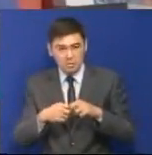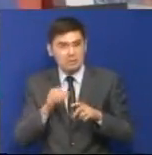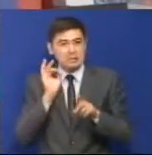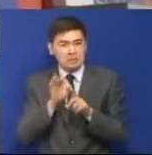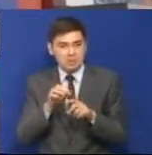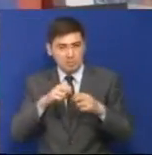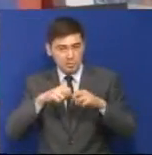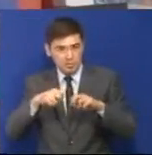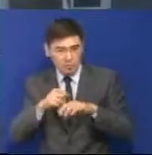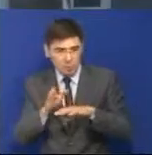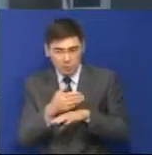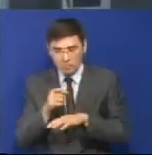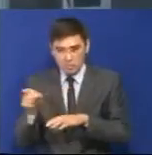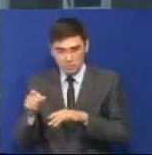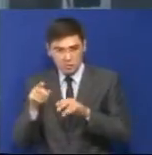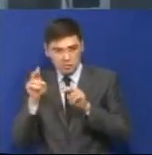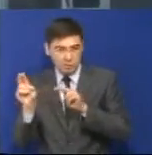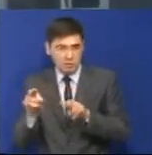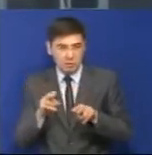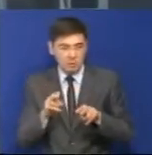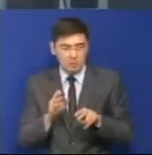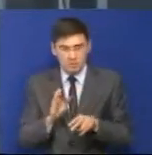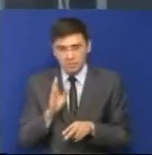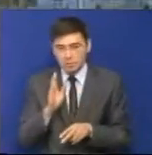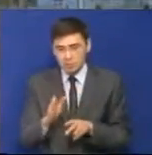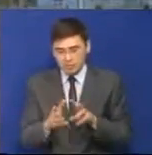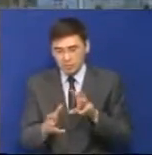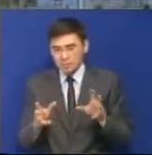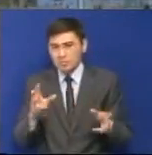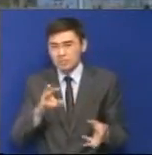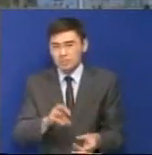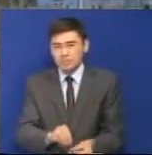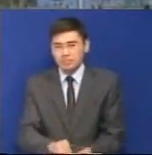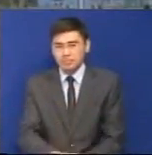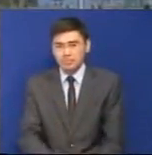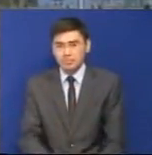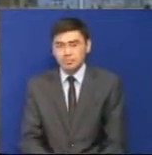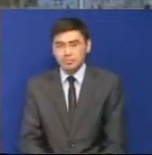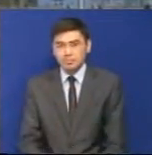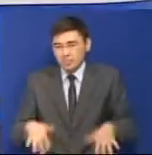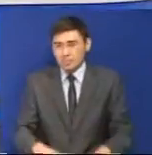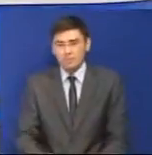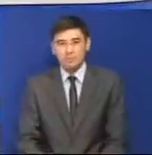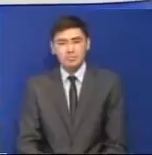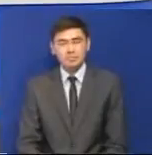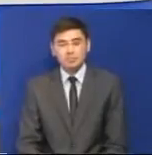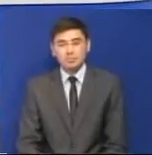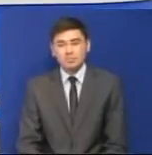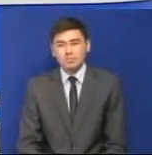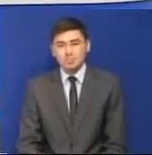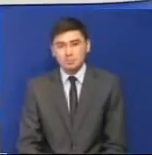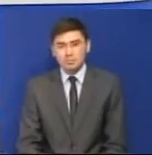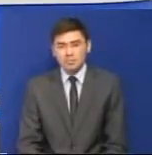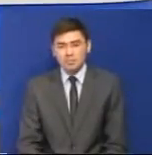нәтижелері қорытындыланатын болады. Эльмира Жүсінбекқызы, Самат Секенов, Ернұр Қалелов, Семей, телеарнасы.